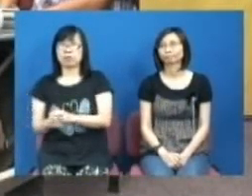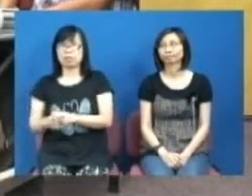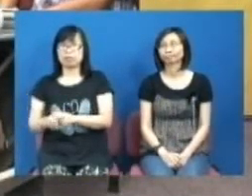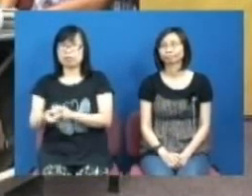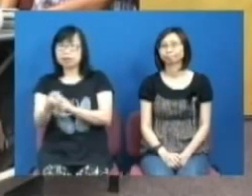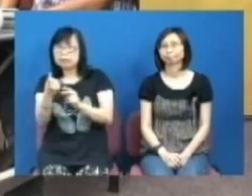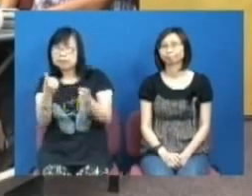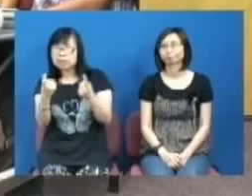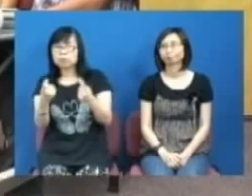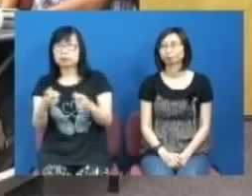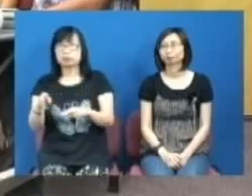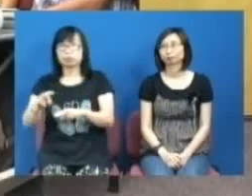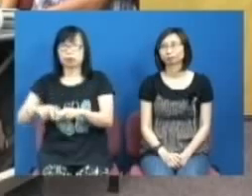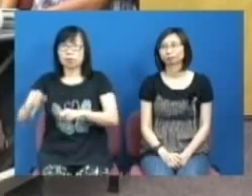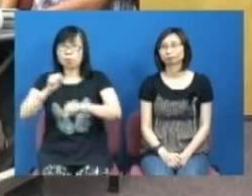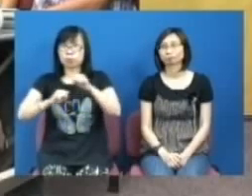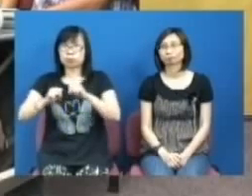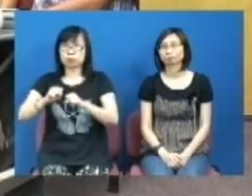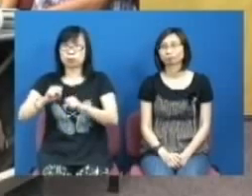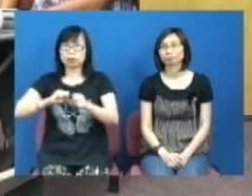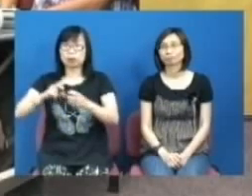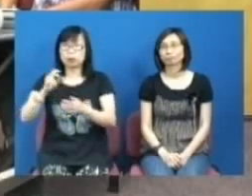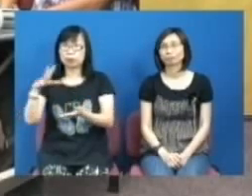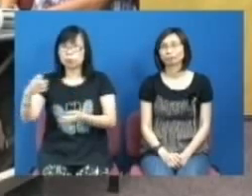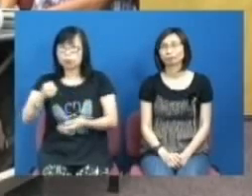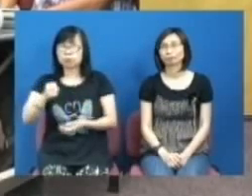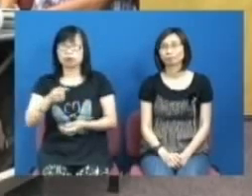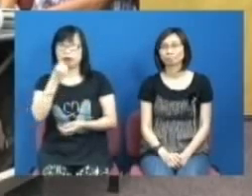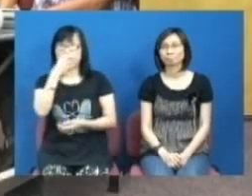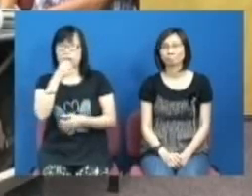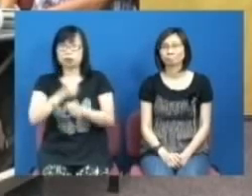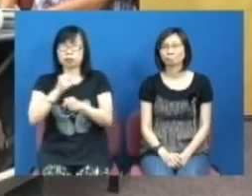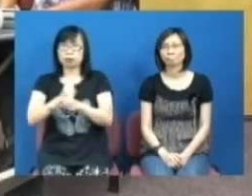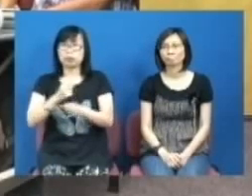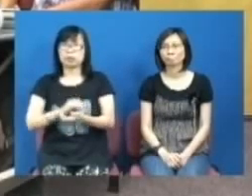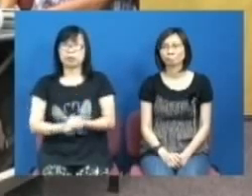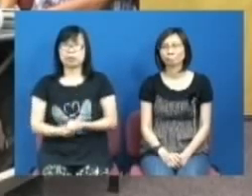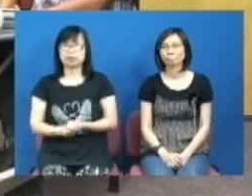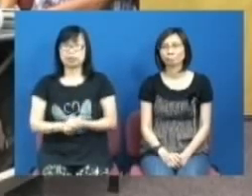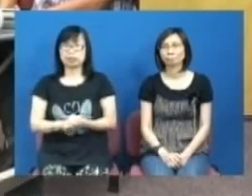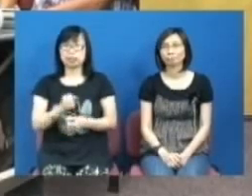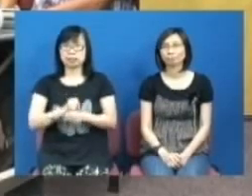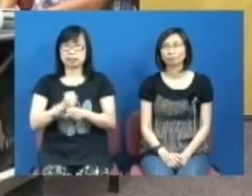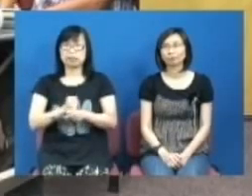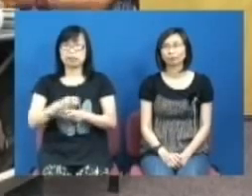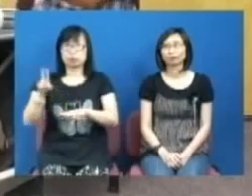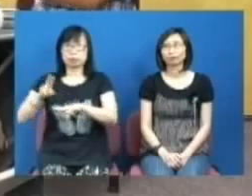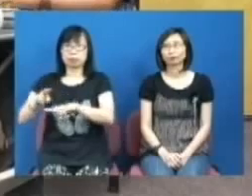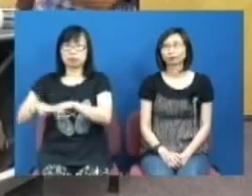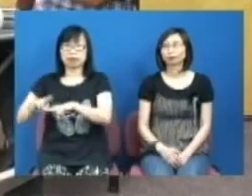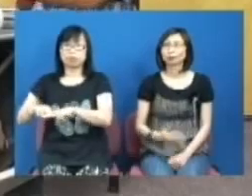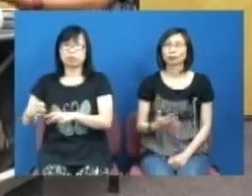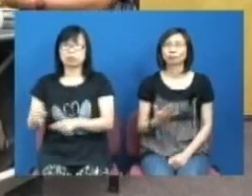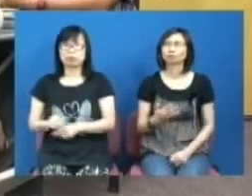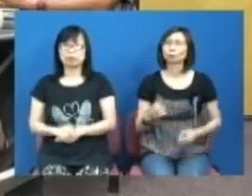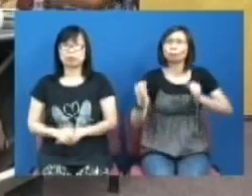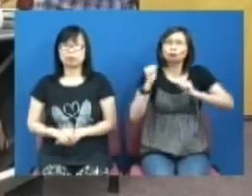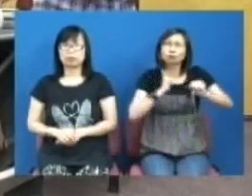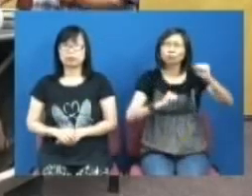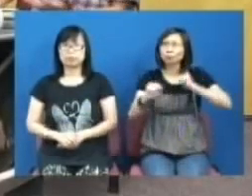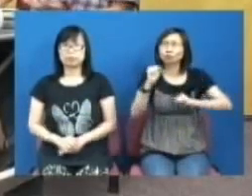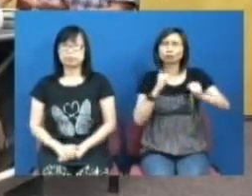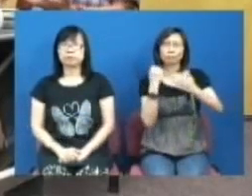權，或者我們在香港做一些事是製作這個大陸的， 可能譬如說你的運動你是